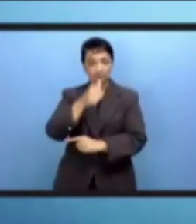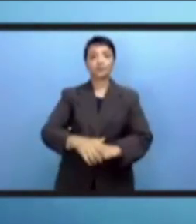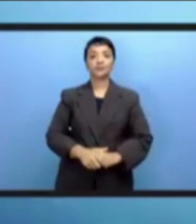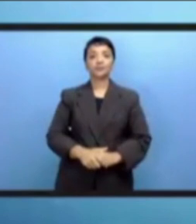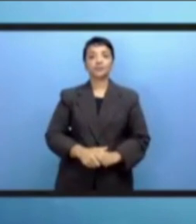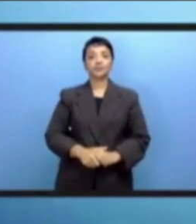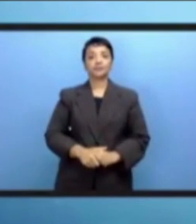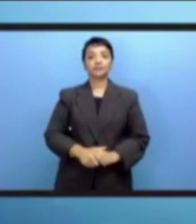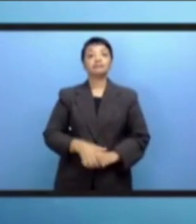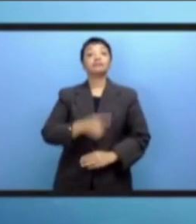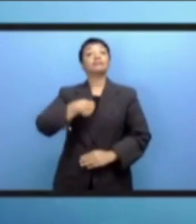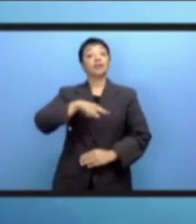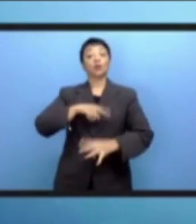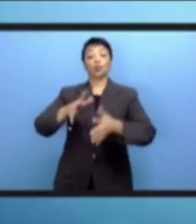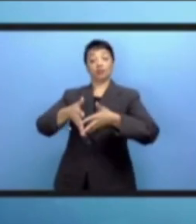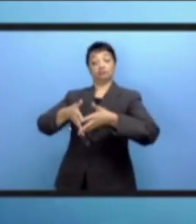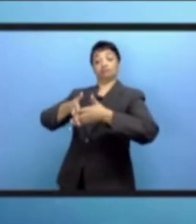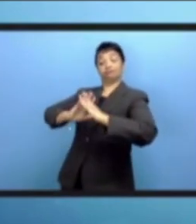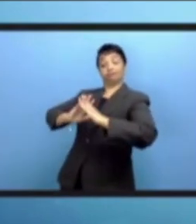проводим исследования в нашей стране.